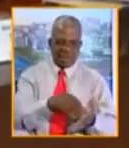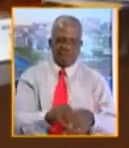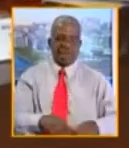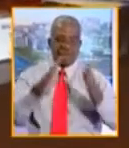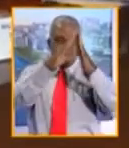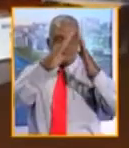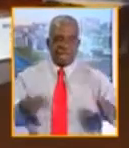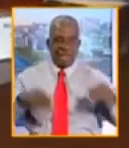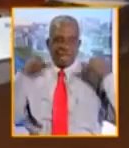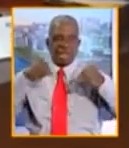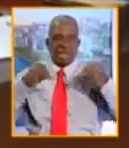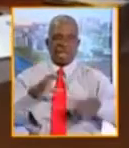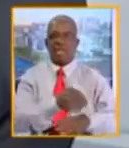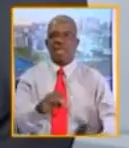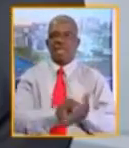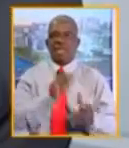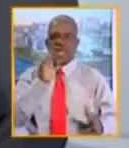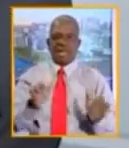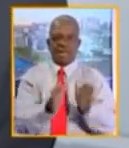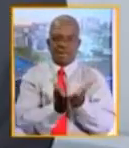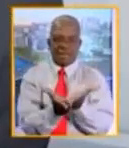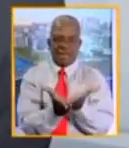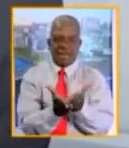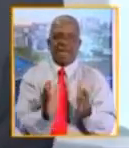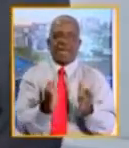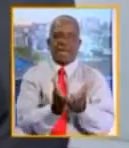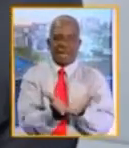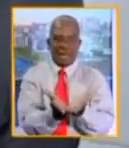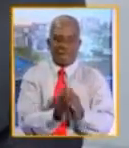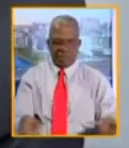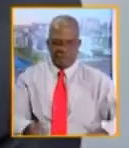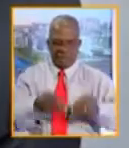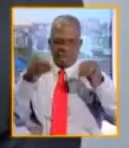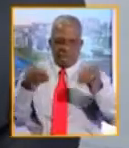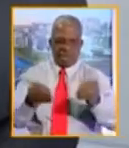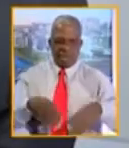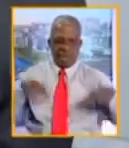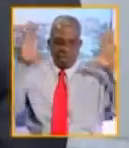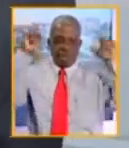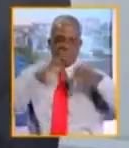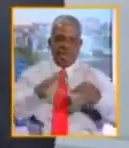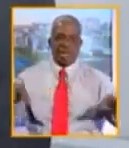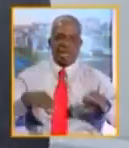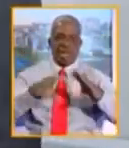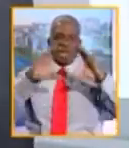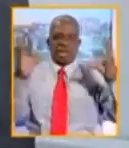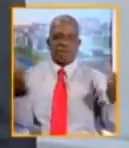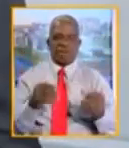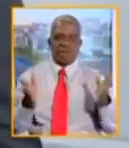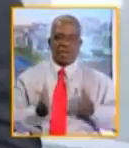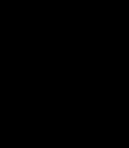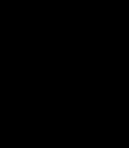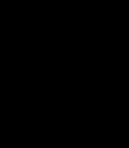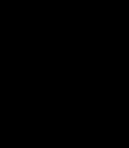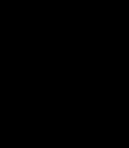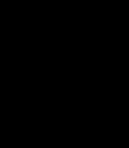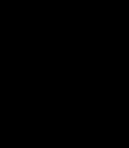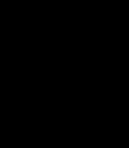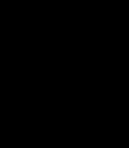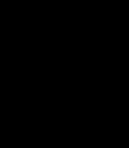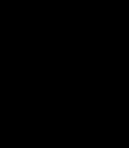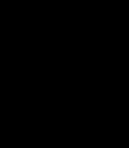Ce sont les documents de ces transactions financières qui ont été remis au président de la Confédération générale des entreprises de Côte d'Ivoire.